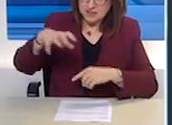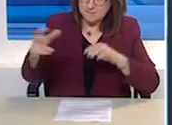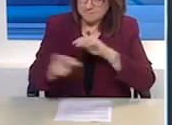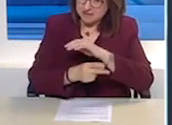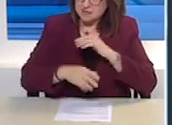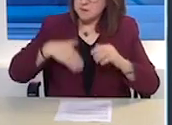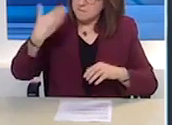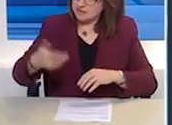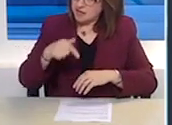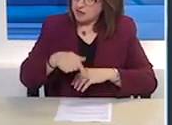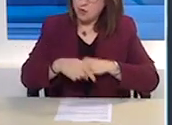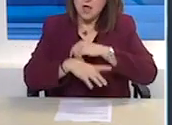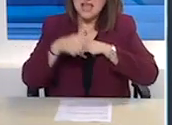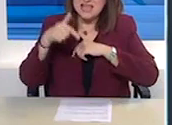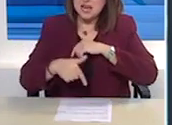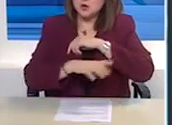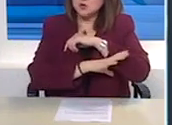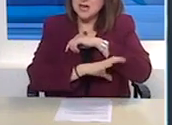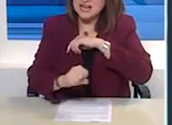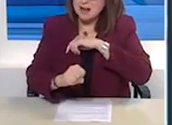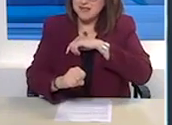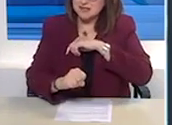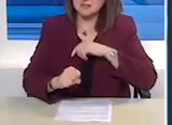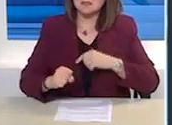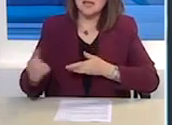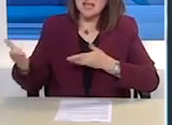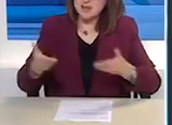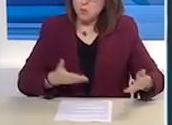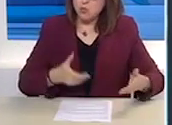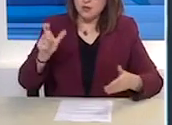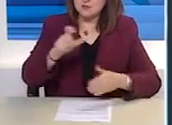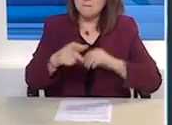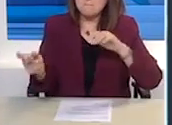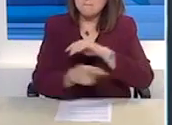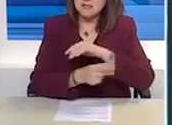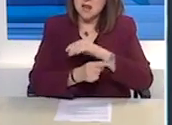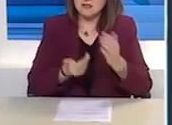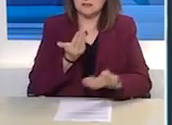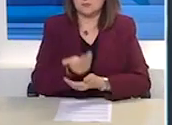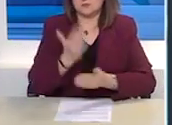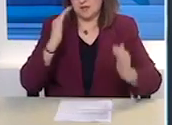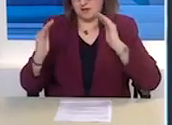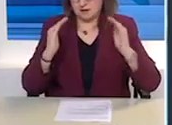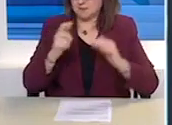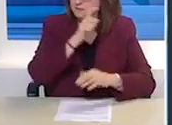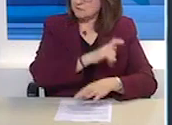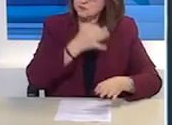λιγάκι, θα σας ενημερώσω ο Γενικός Γραμματέας Υποδοχής ετούντων ασύλου, ο κύριος Μάνος Λογοθέτης. Τώρα, σε σχέση με το